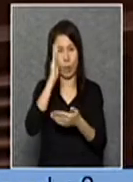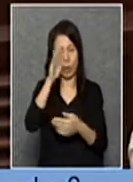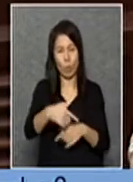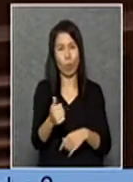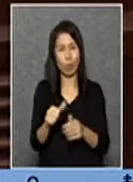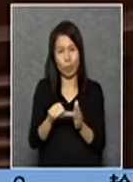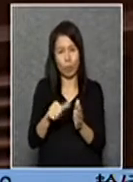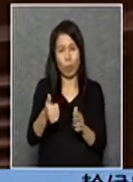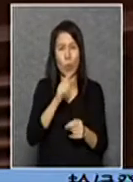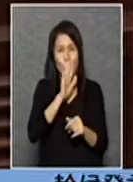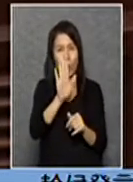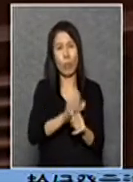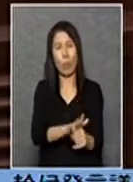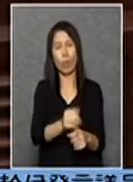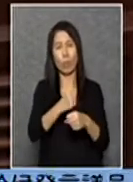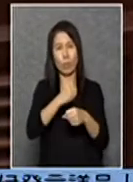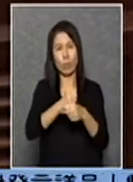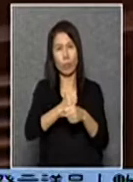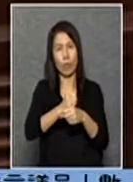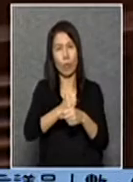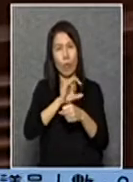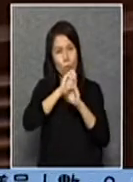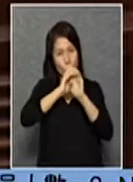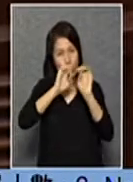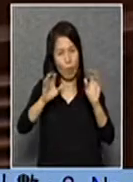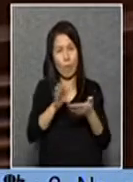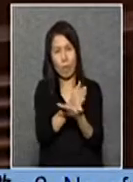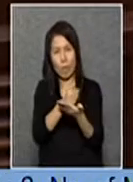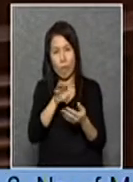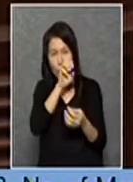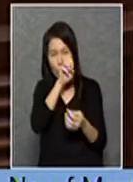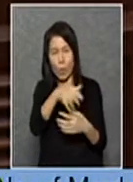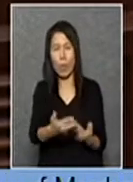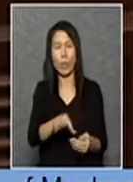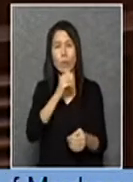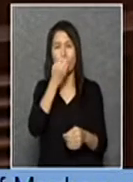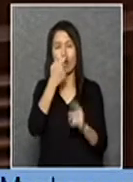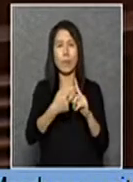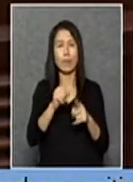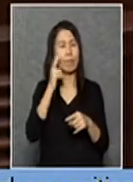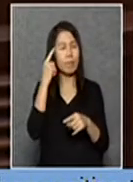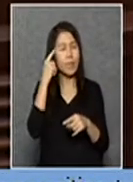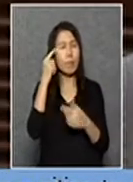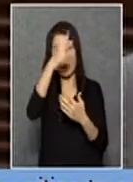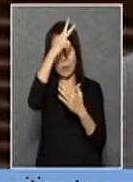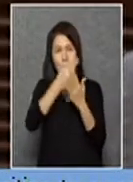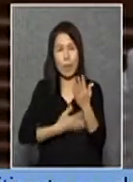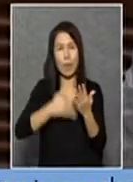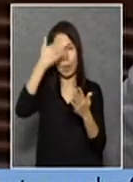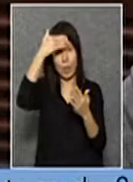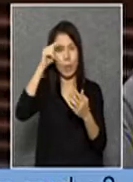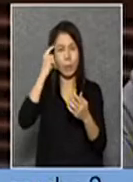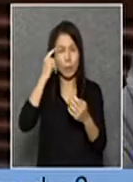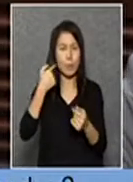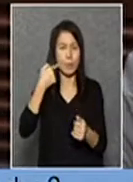哋嘅工作喺市民大眾去分享，同埋去得到市民大眾就我哋政策嘅理解以及係監